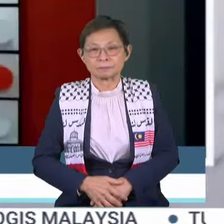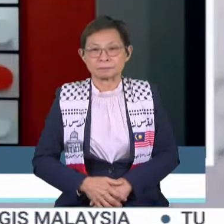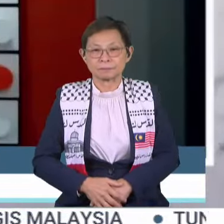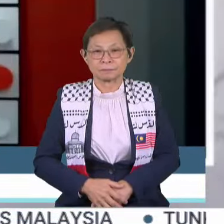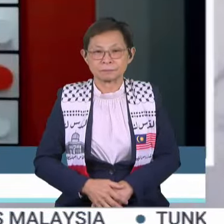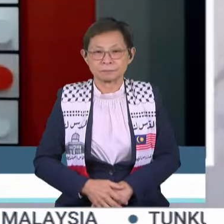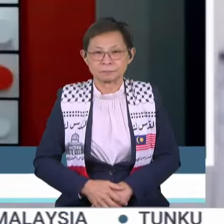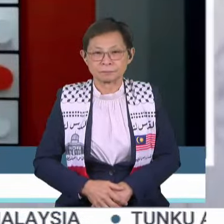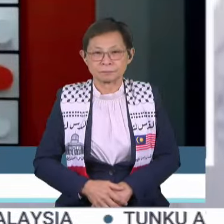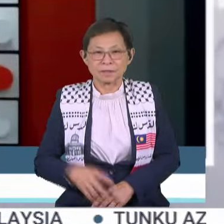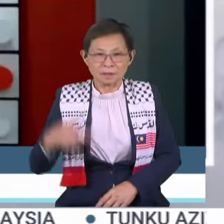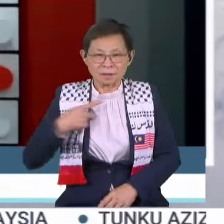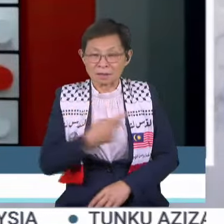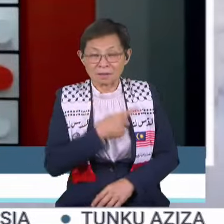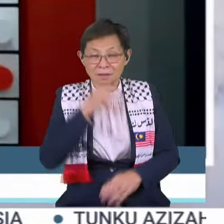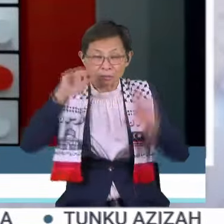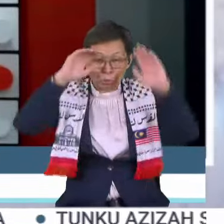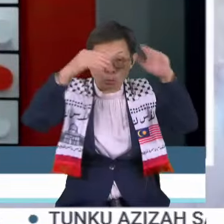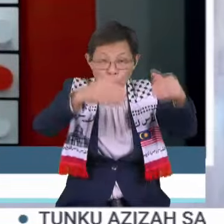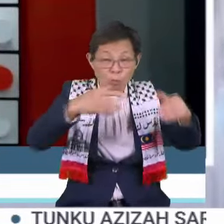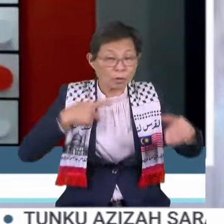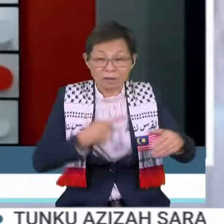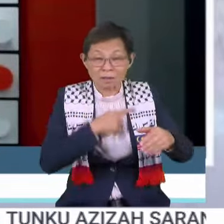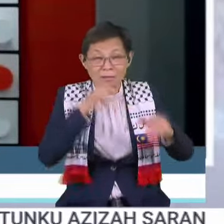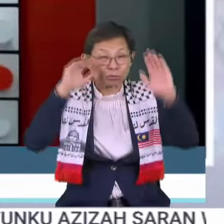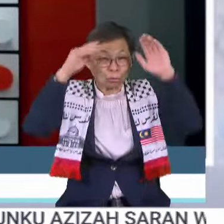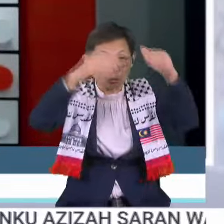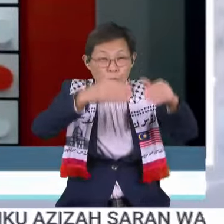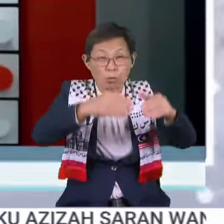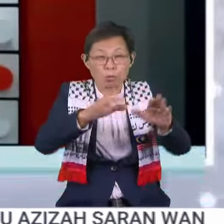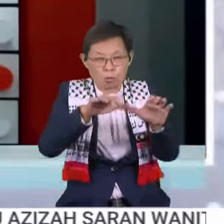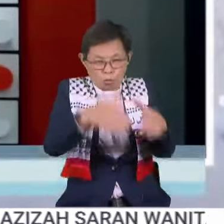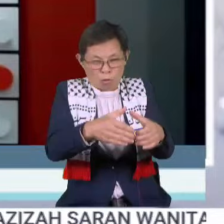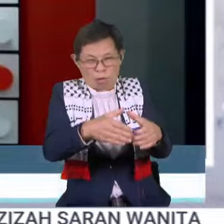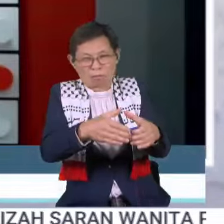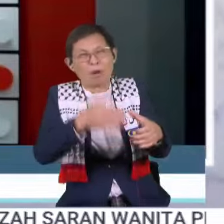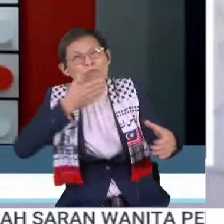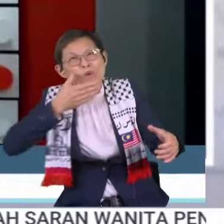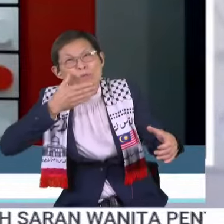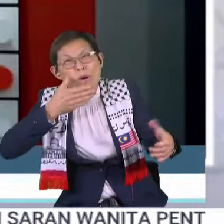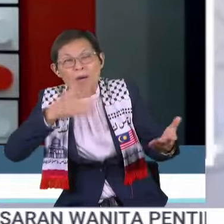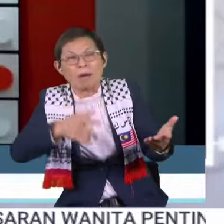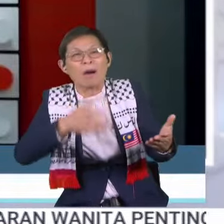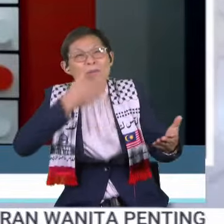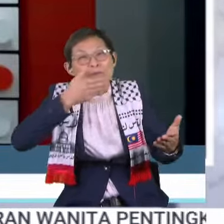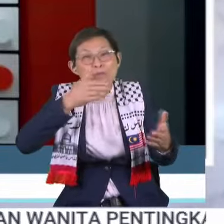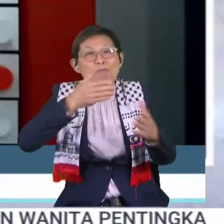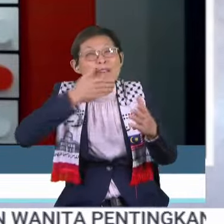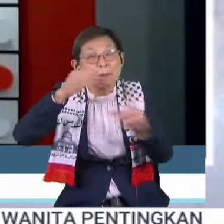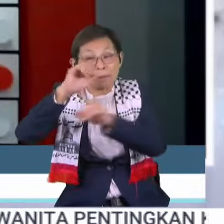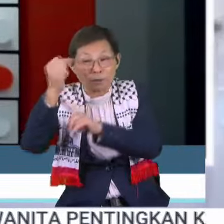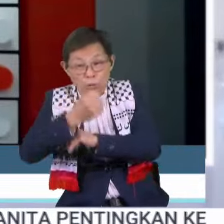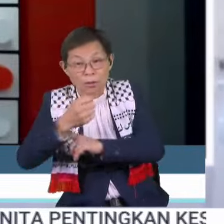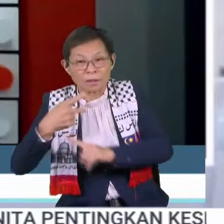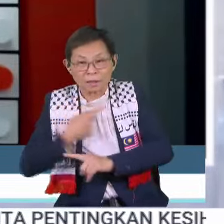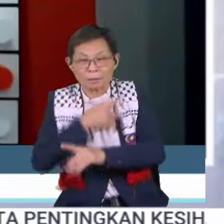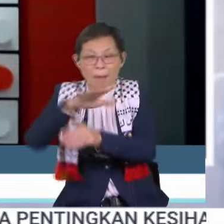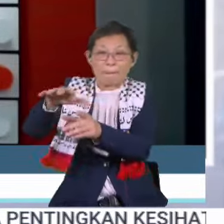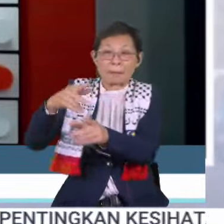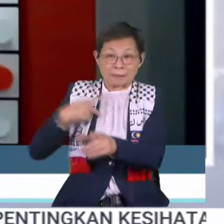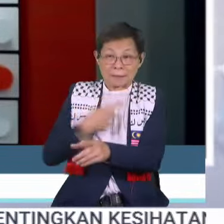belia tapi kita tak tertumpu hanya kepada kumpulan formal ataupun belia yang berpersatuan ni kita juga